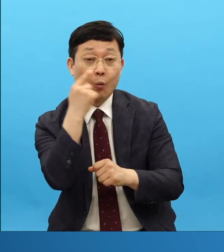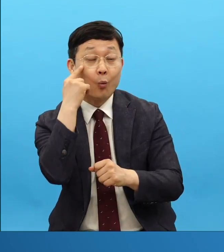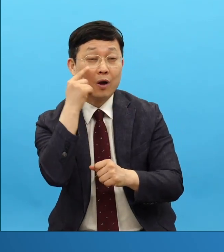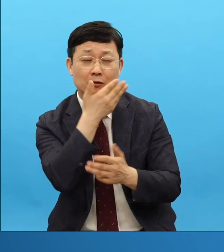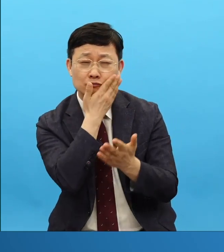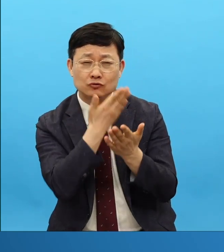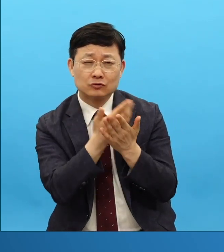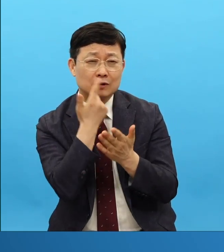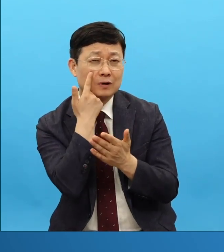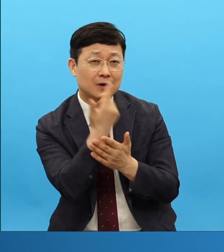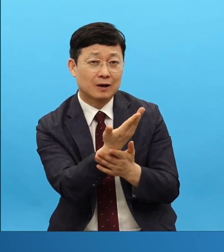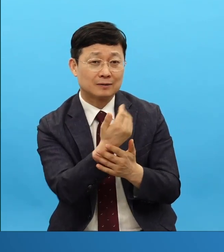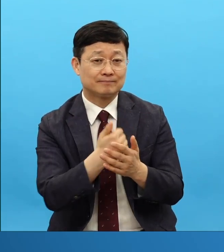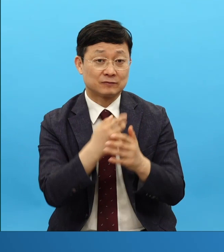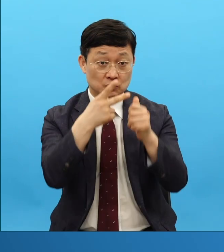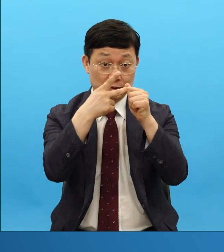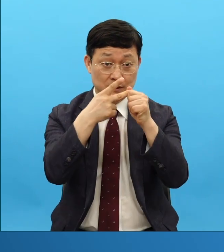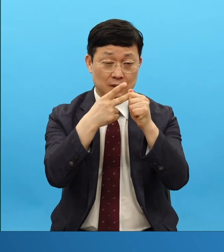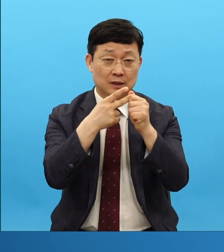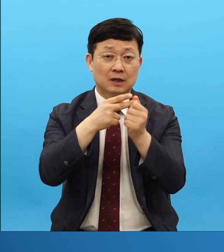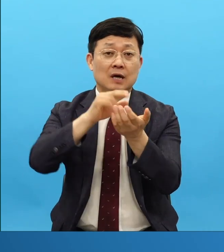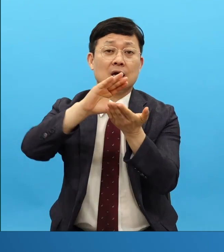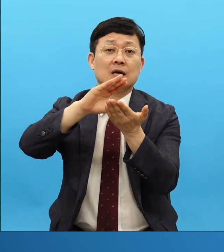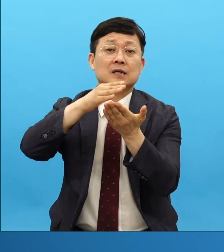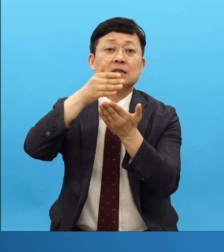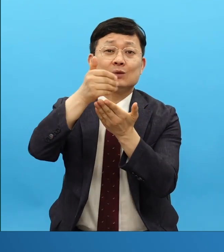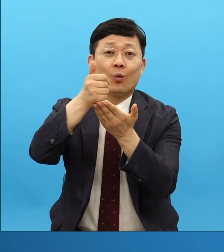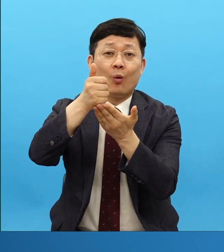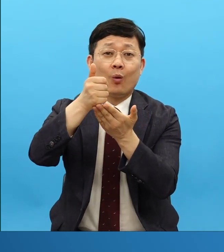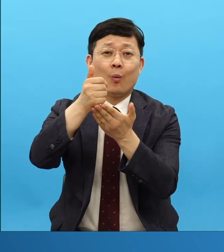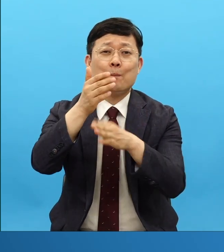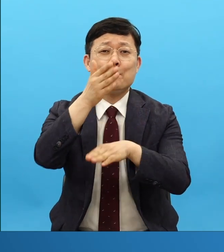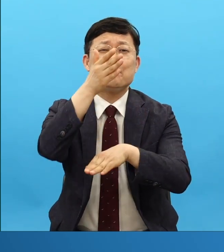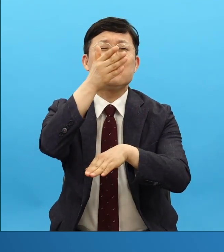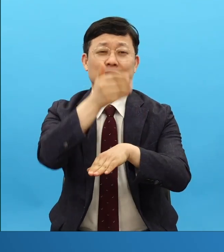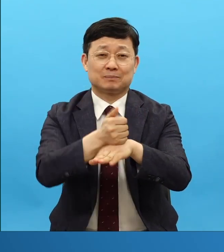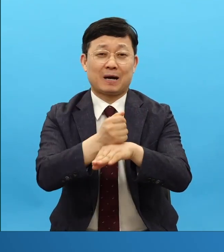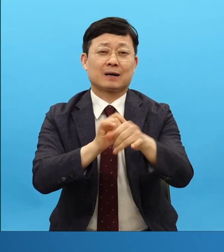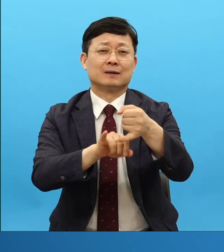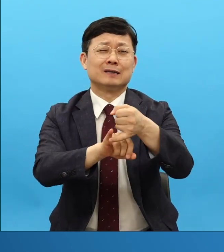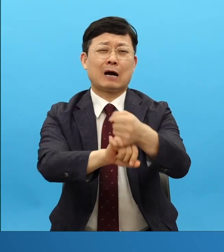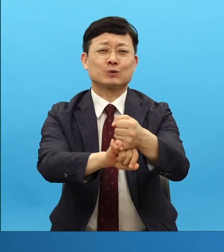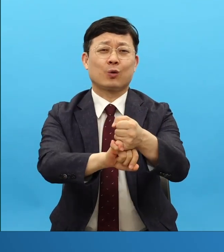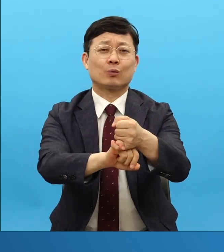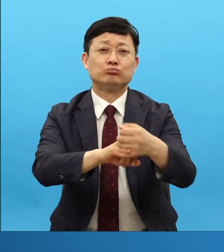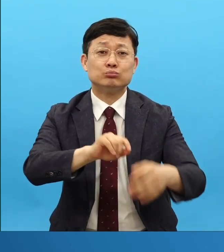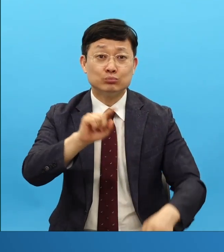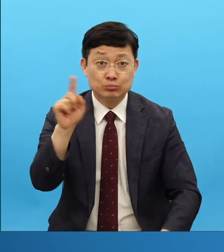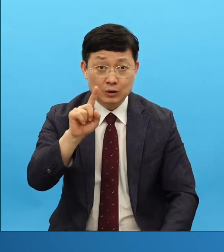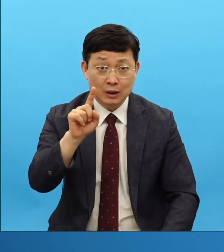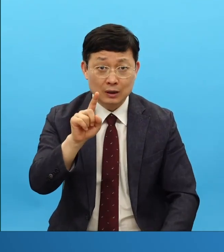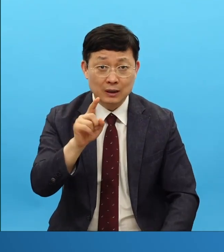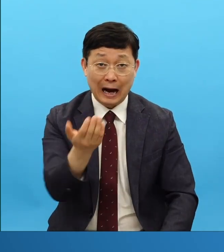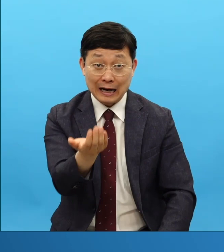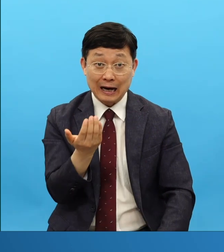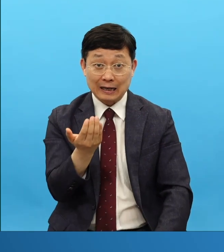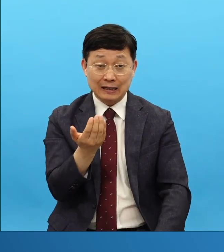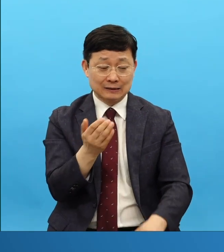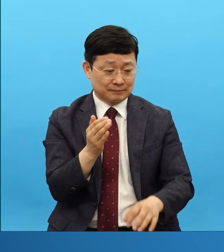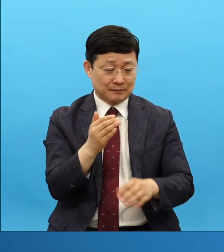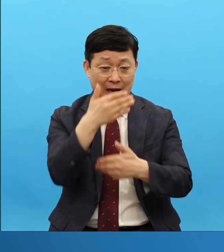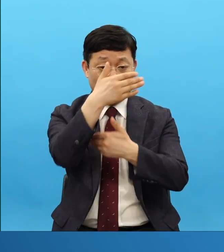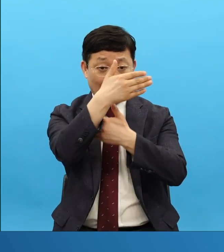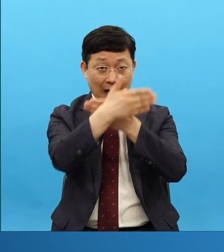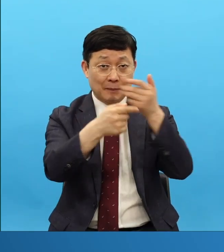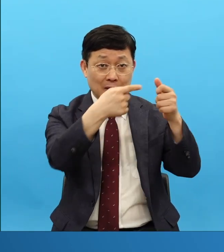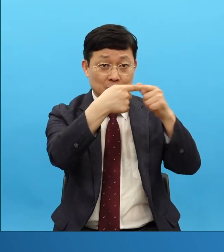important? 그리스도의 마지막 약속입니다. This was Christ's last promise. 자, 하나님의 첫 번째 약속이요 마지막